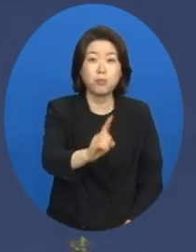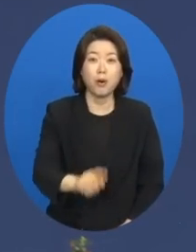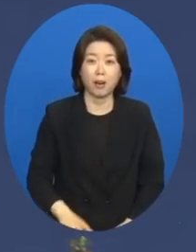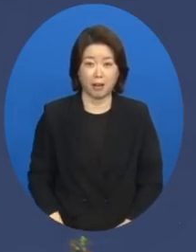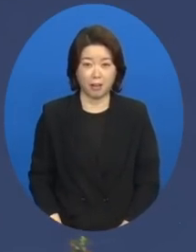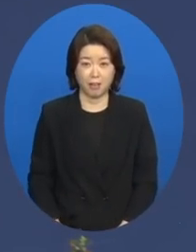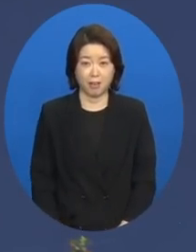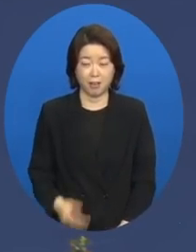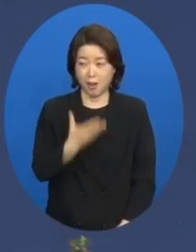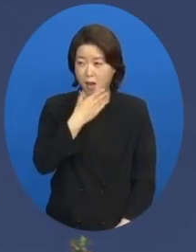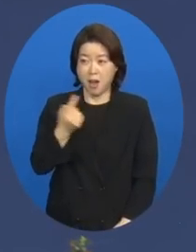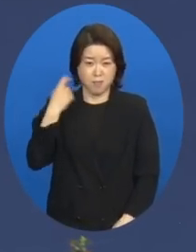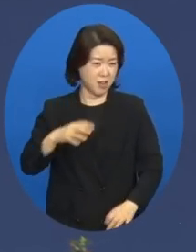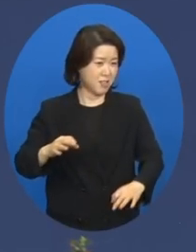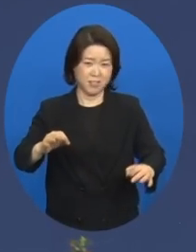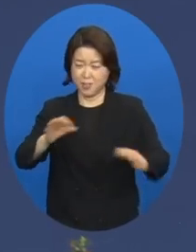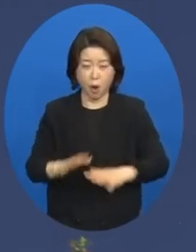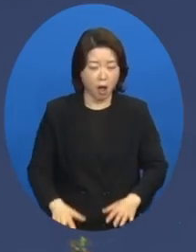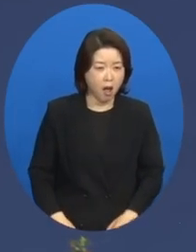복음은 너무 놀라운 겁니다.